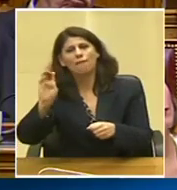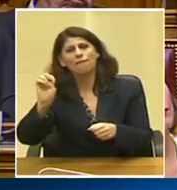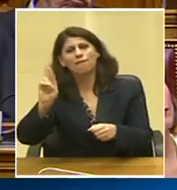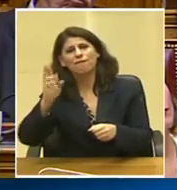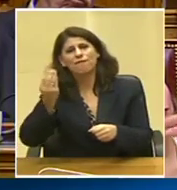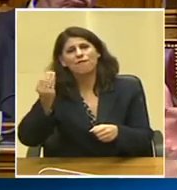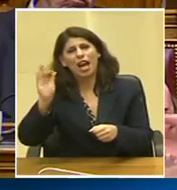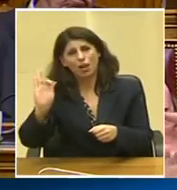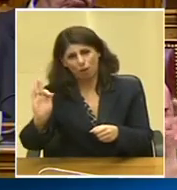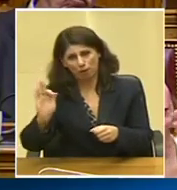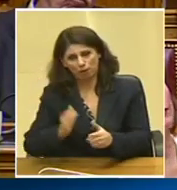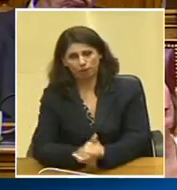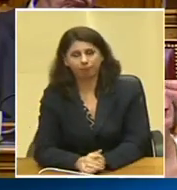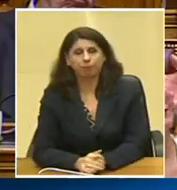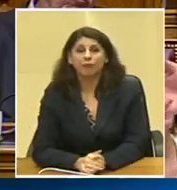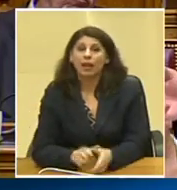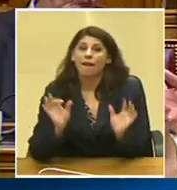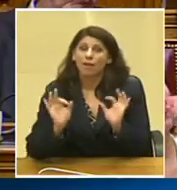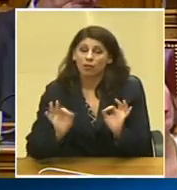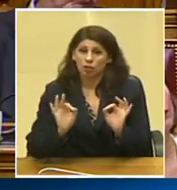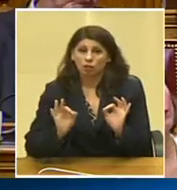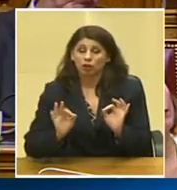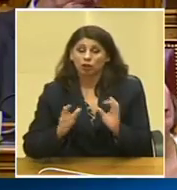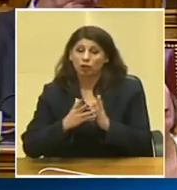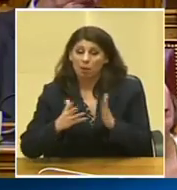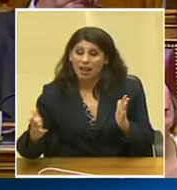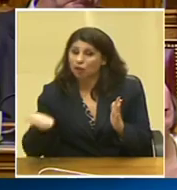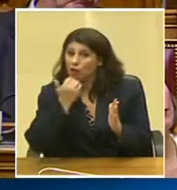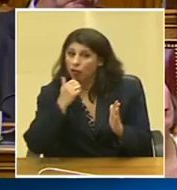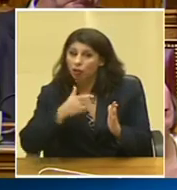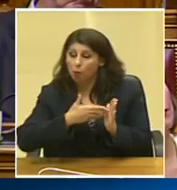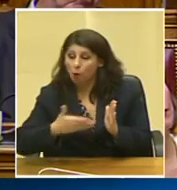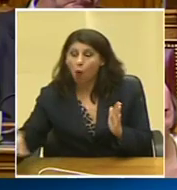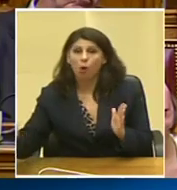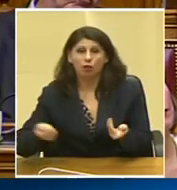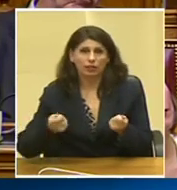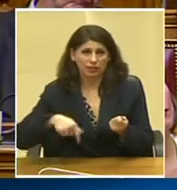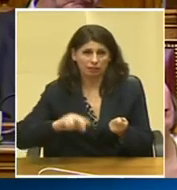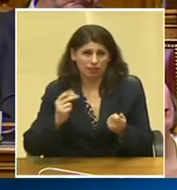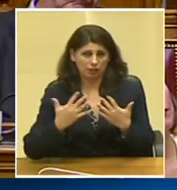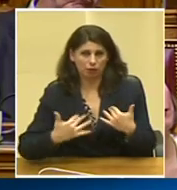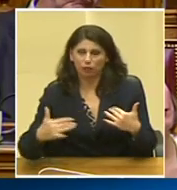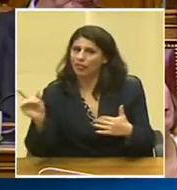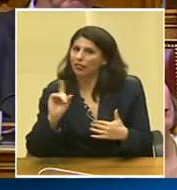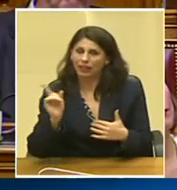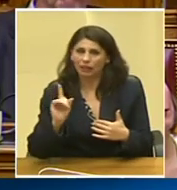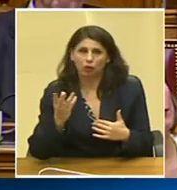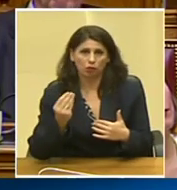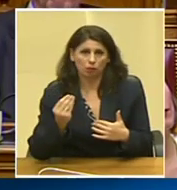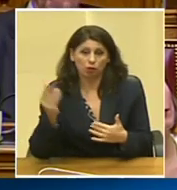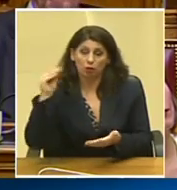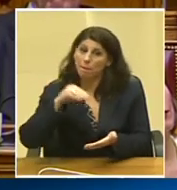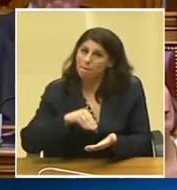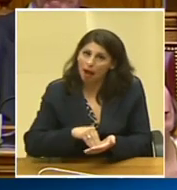Βεβαίως, το μεγαλύτερο ατόπιμα από όσα διαπράξατε σήμερα στη Βουλή δεν ήταν τόσο ότι για άλλη μια